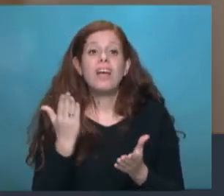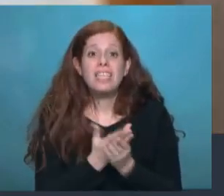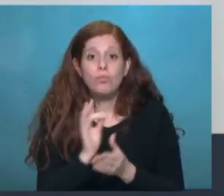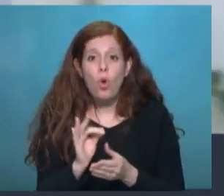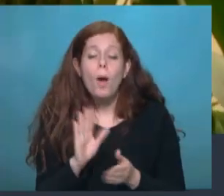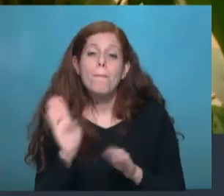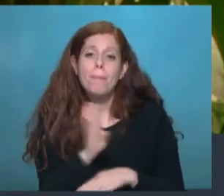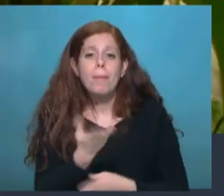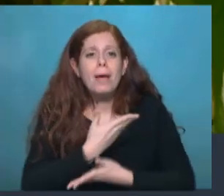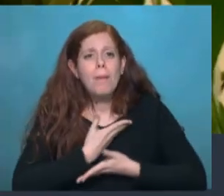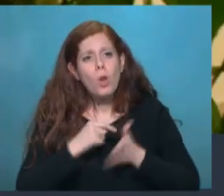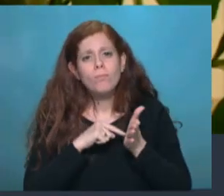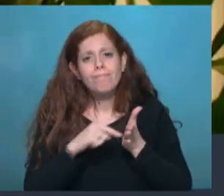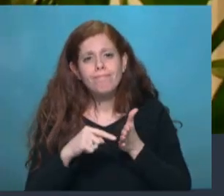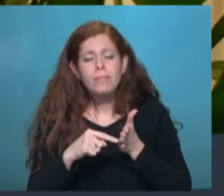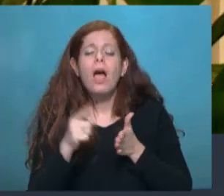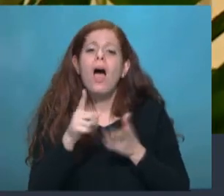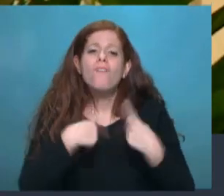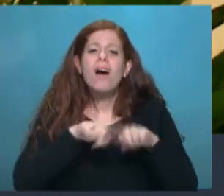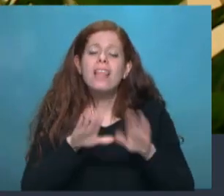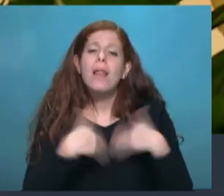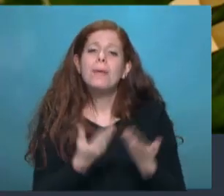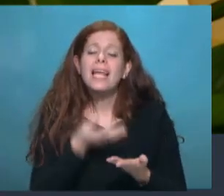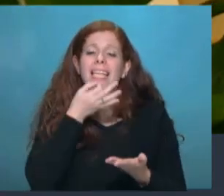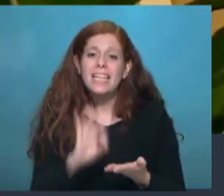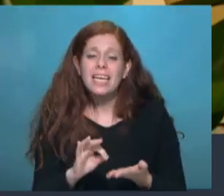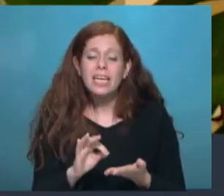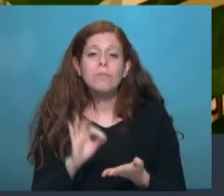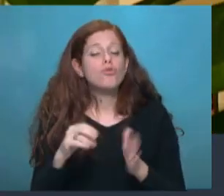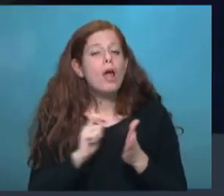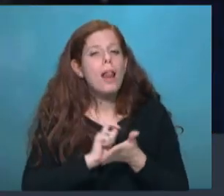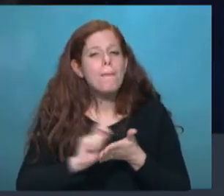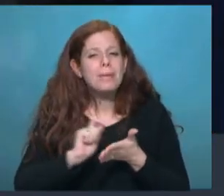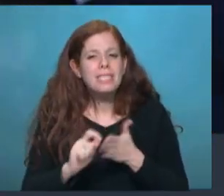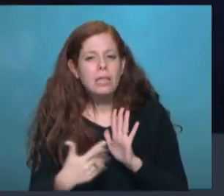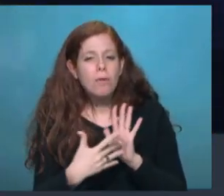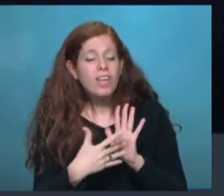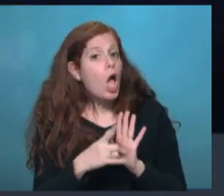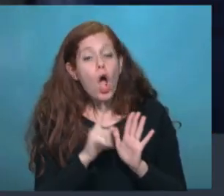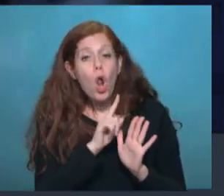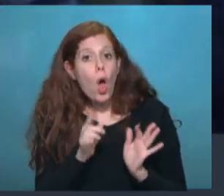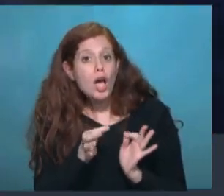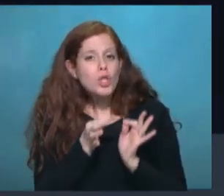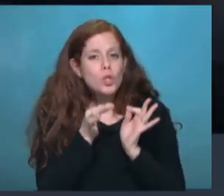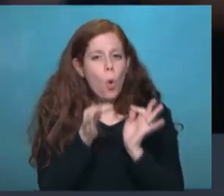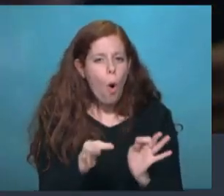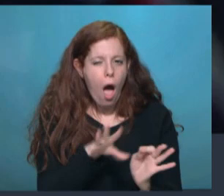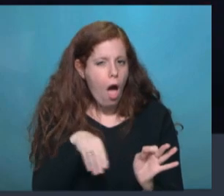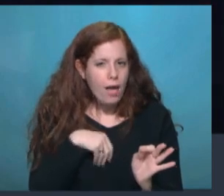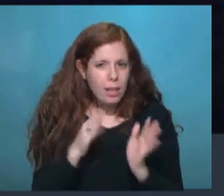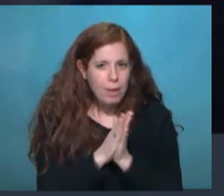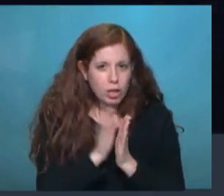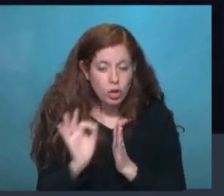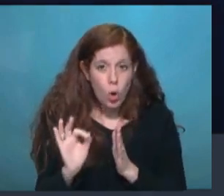שלילי. הוועדה למתן היתרים שליד משרד המבקר לא רק דוחה את בקשתו כי שני מקורביו יסייעו למימון